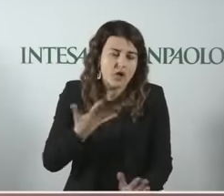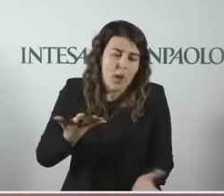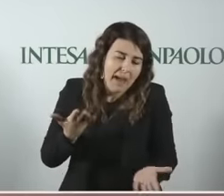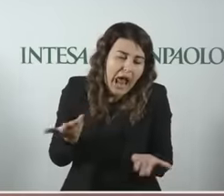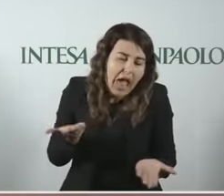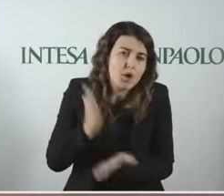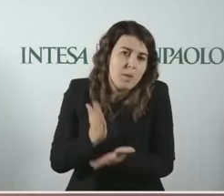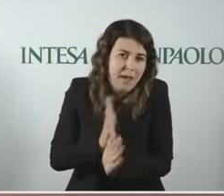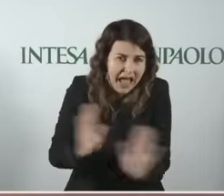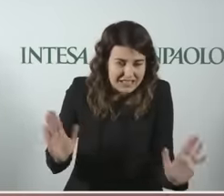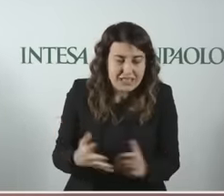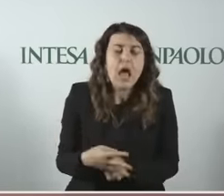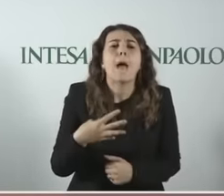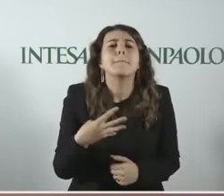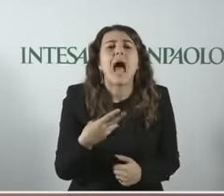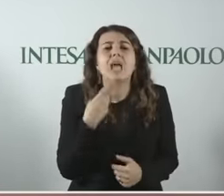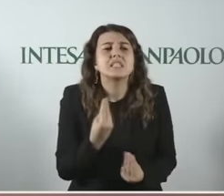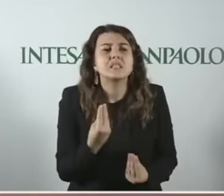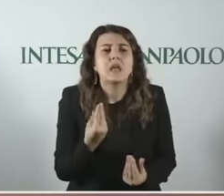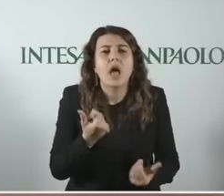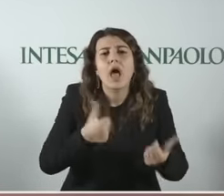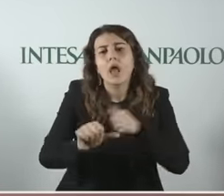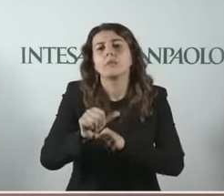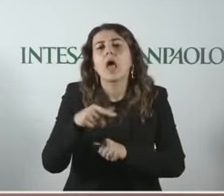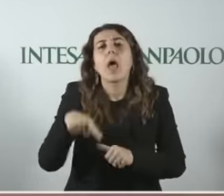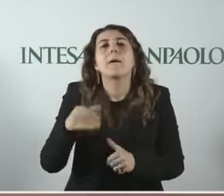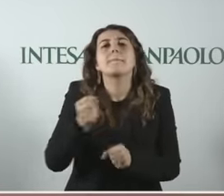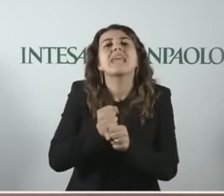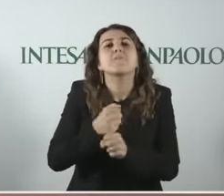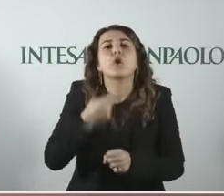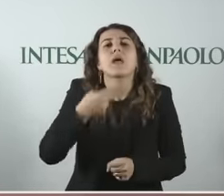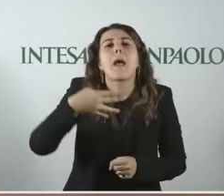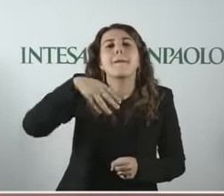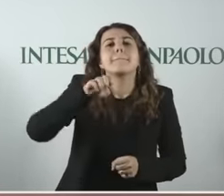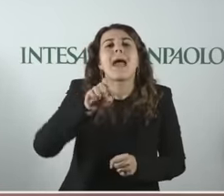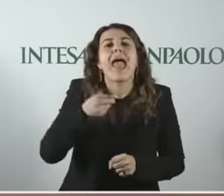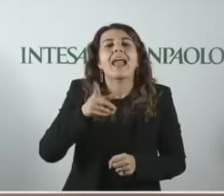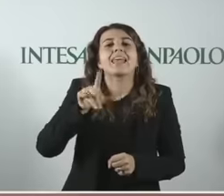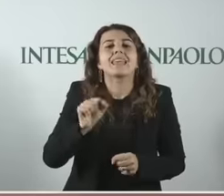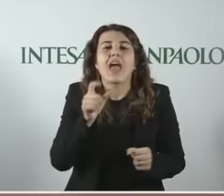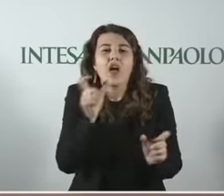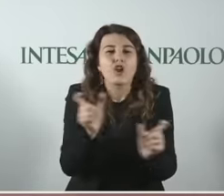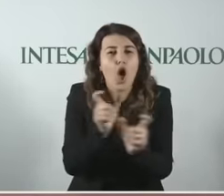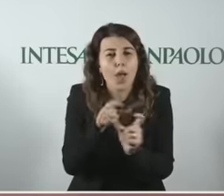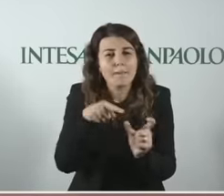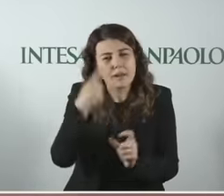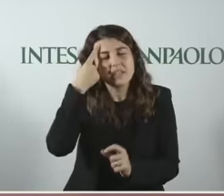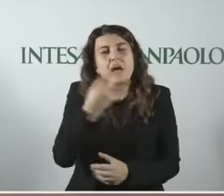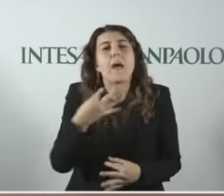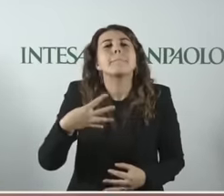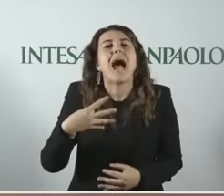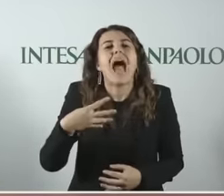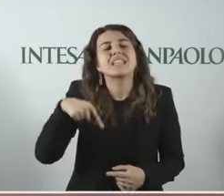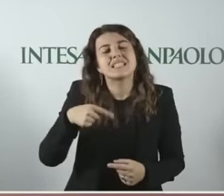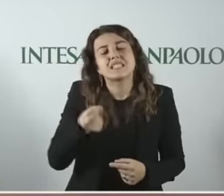lo chiamiamo il mais lo chiamiamo miglio in piemontese Melia Sapete bene che il Ma si chiama la Melia Ecco la